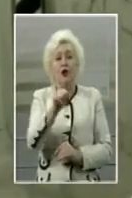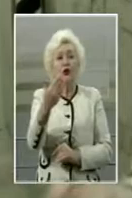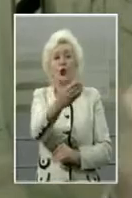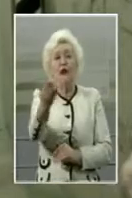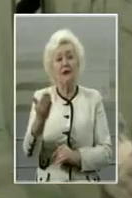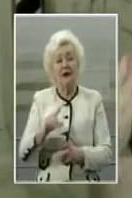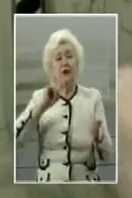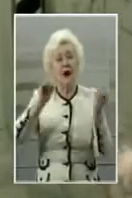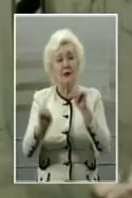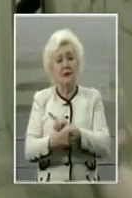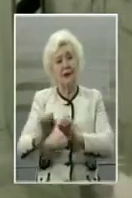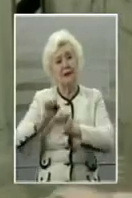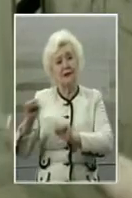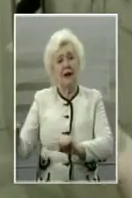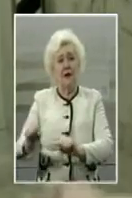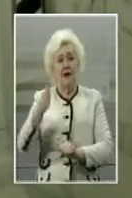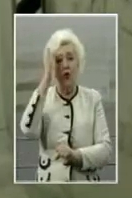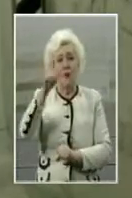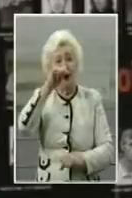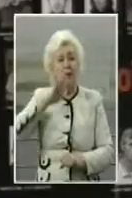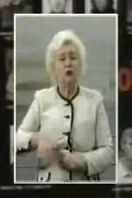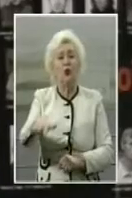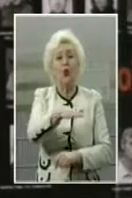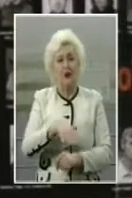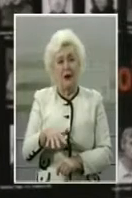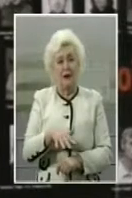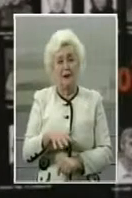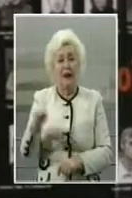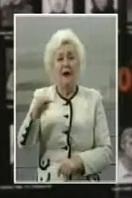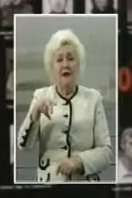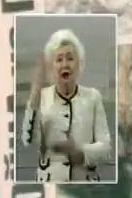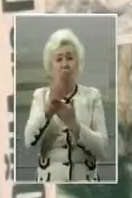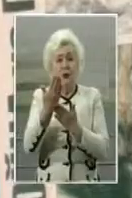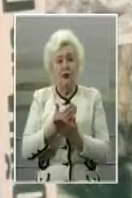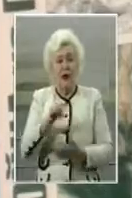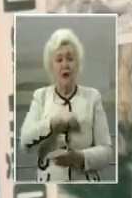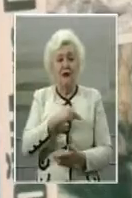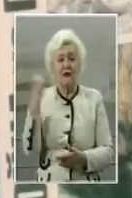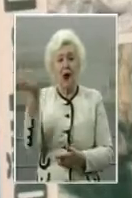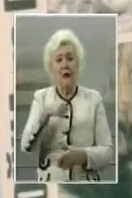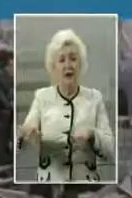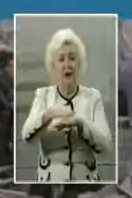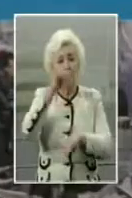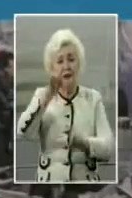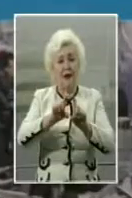вона, стане захищати майбутнє України. Літературні читання працівники обласного